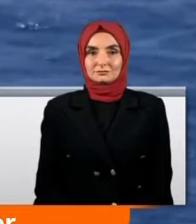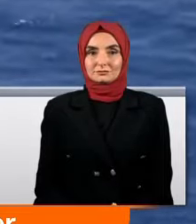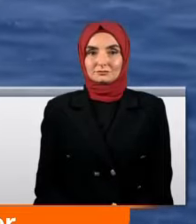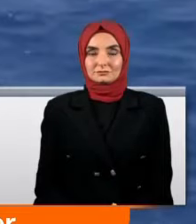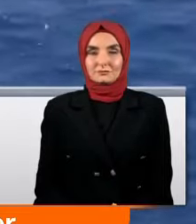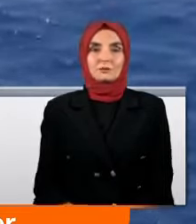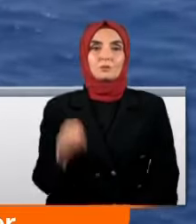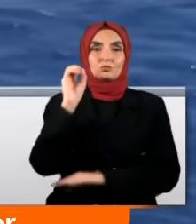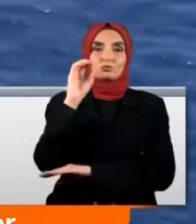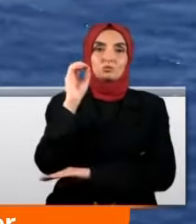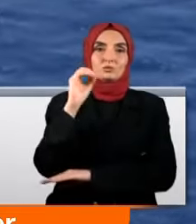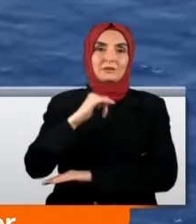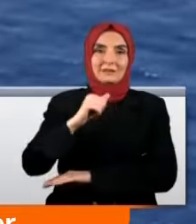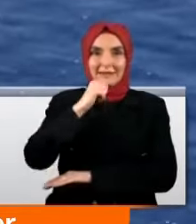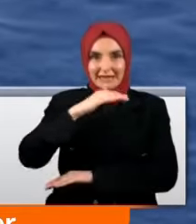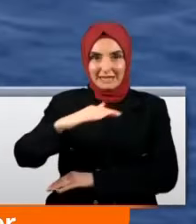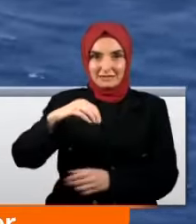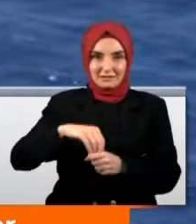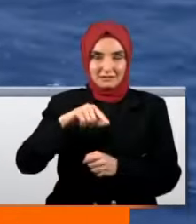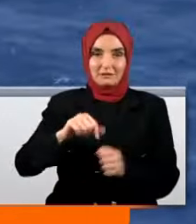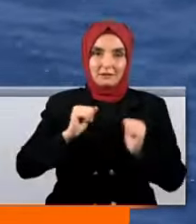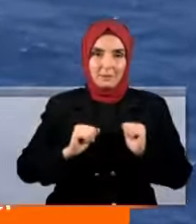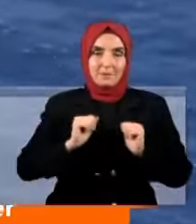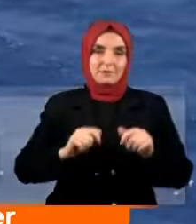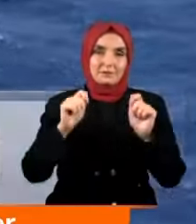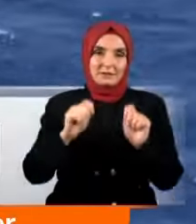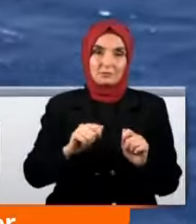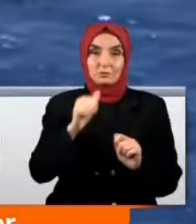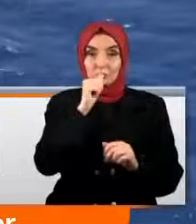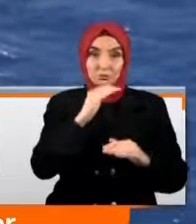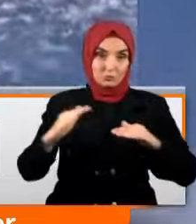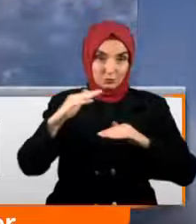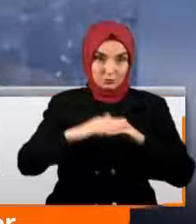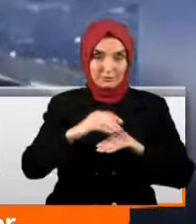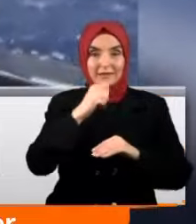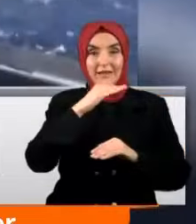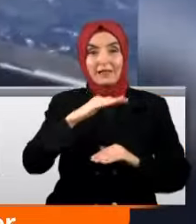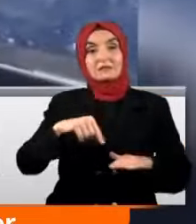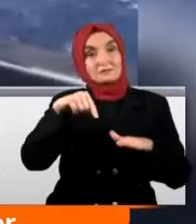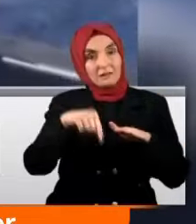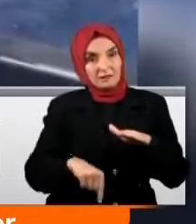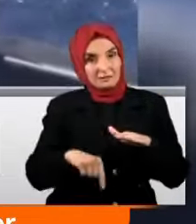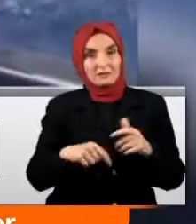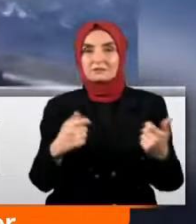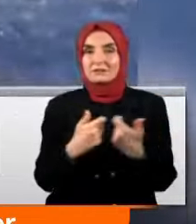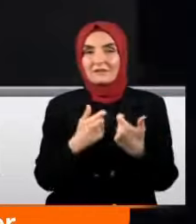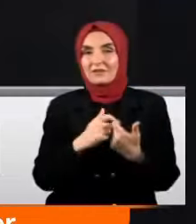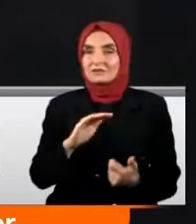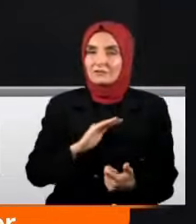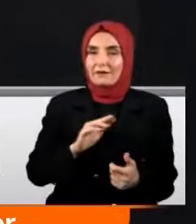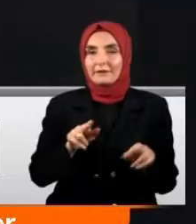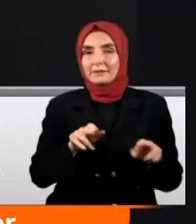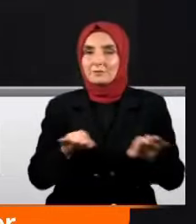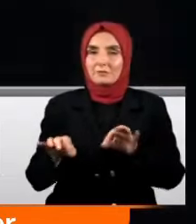Muğla açıklarında yürütülen tatbikatta hem su üstünde hem de deniz altında savaş vardı.